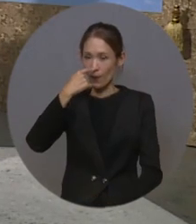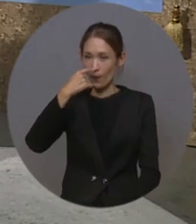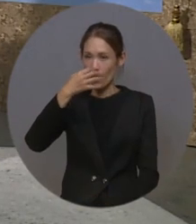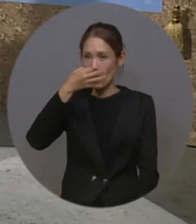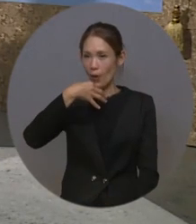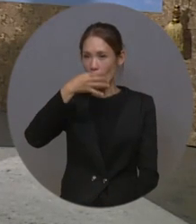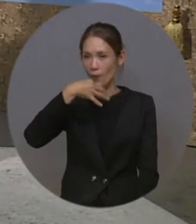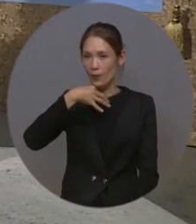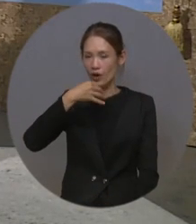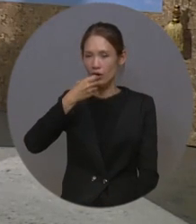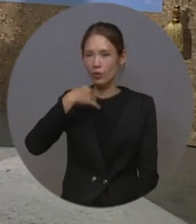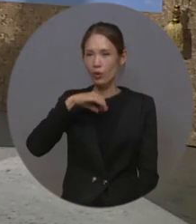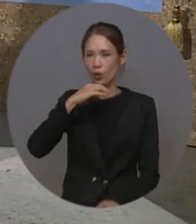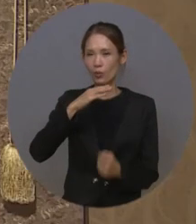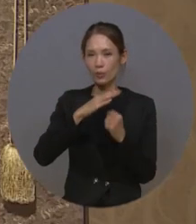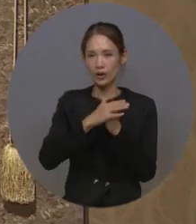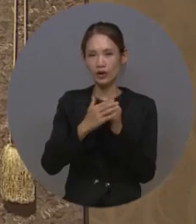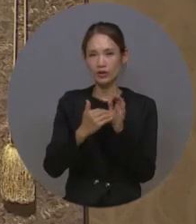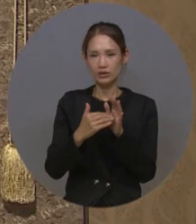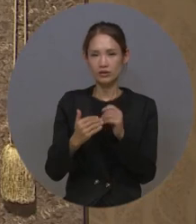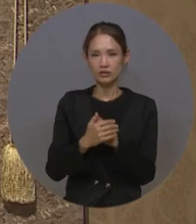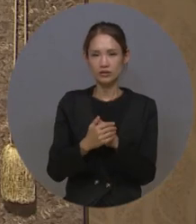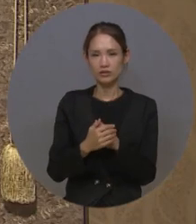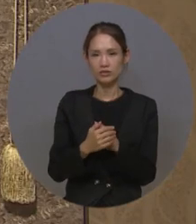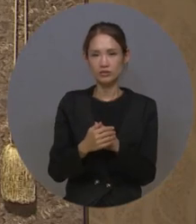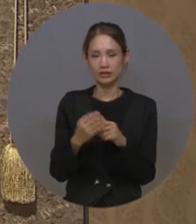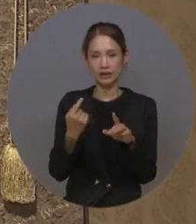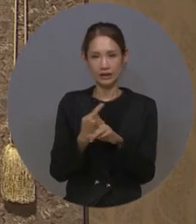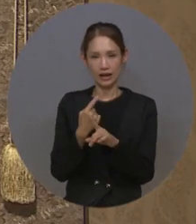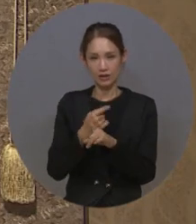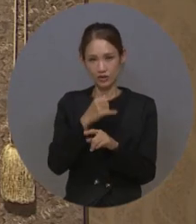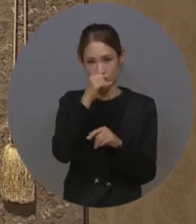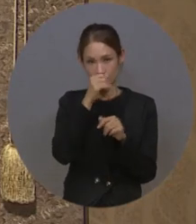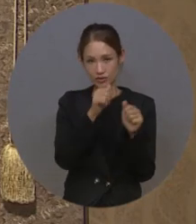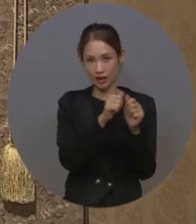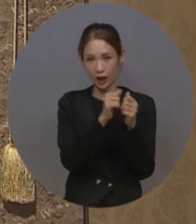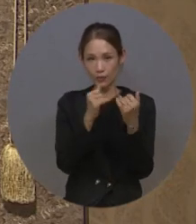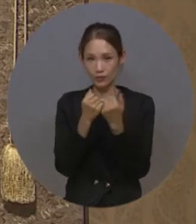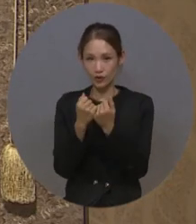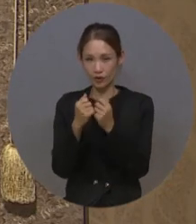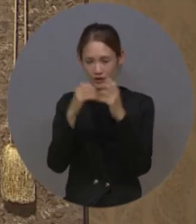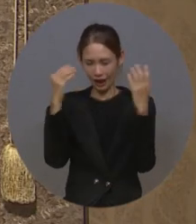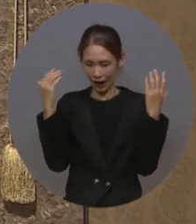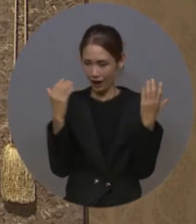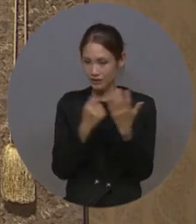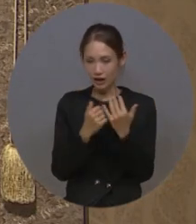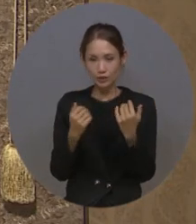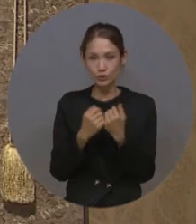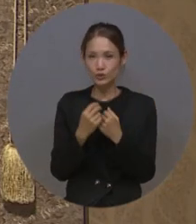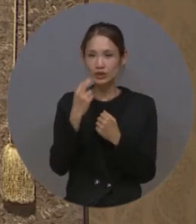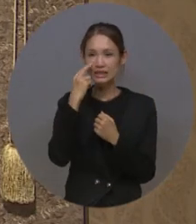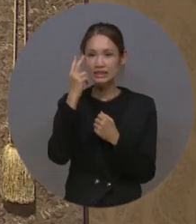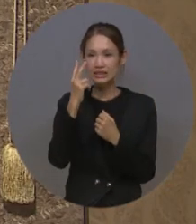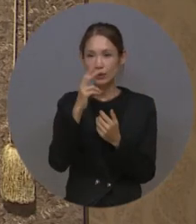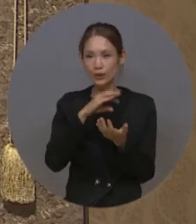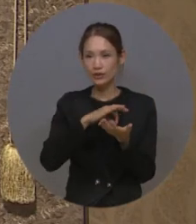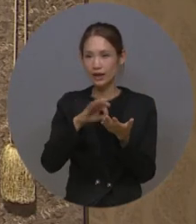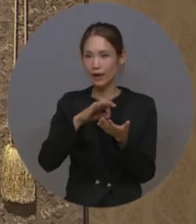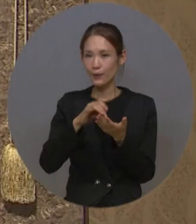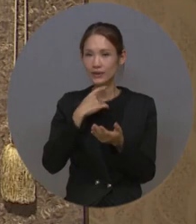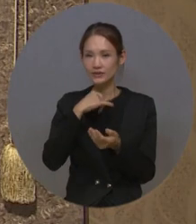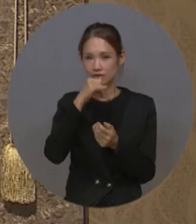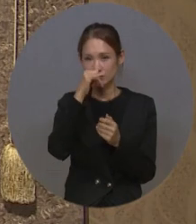재채기 증상들이 예. 개선이 되는 게 있어요. 그건 남녀노소 최연소 사용자가 생후 2개월짜리도 썼으니까. 어머,